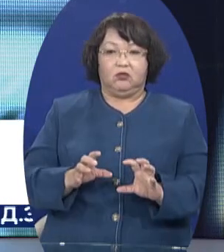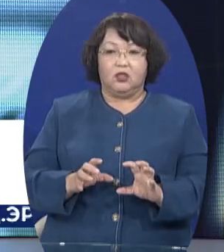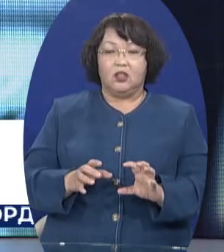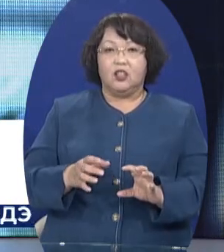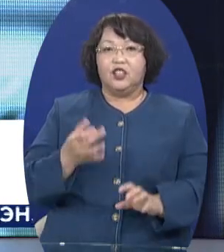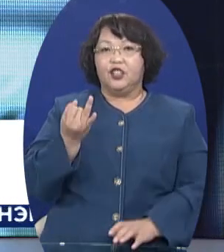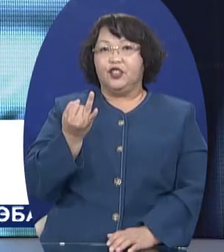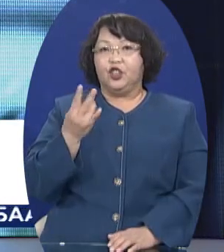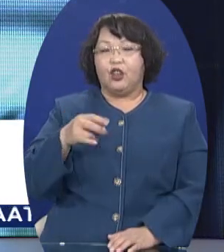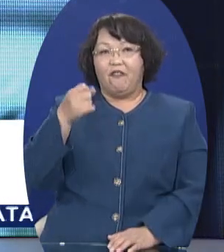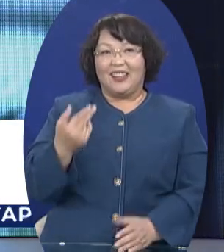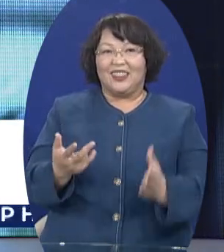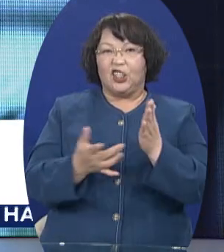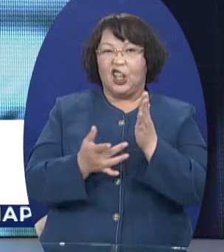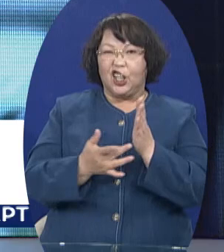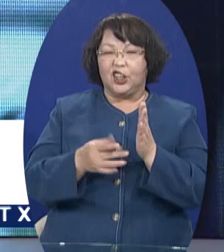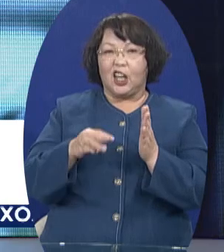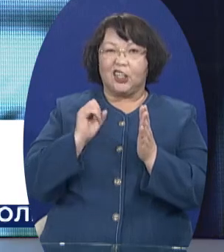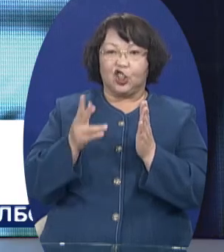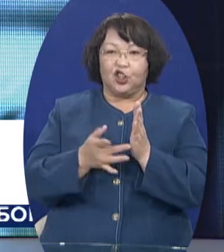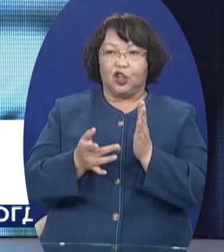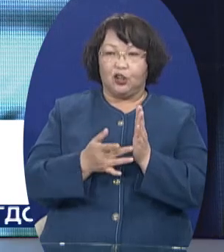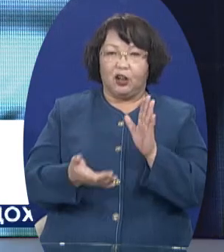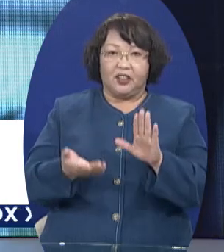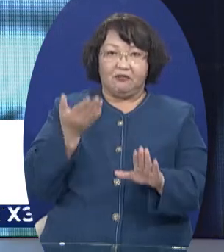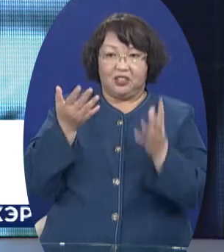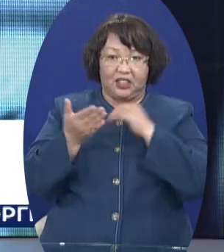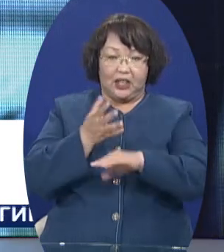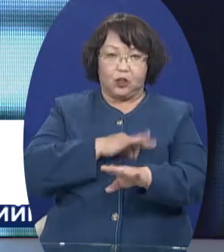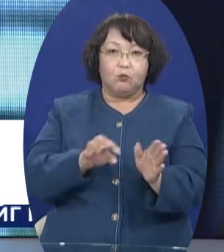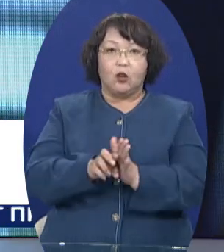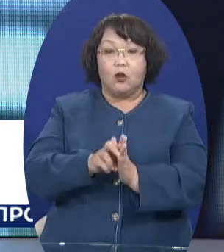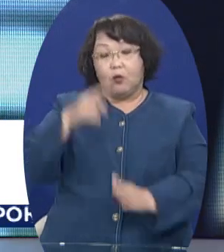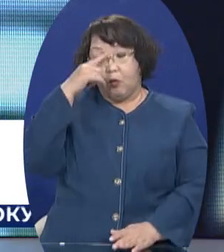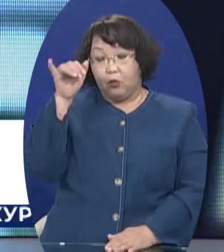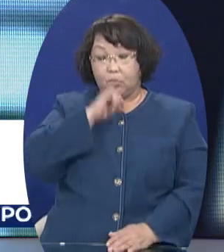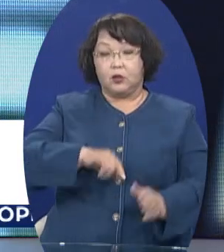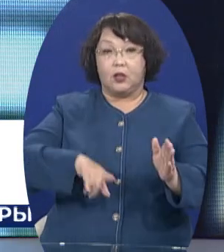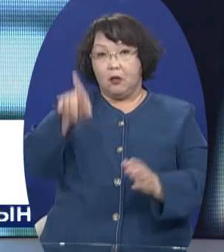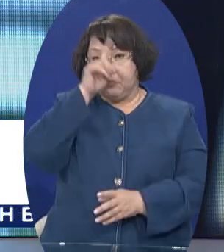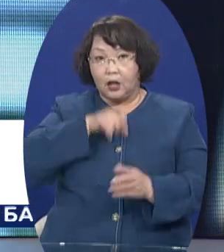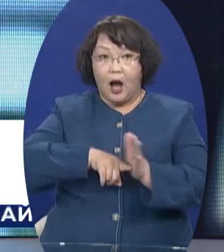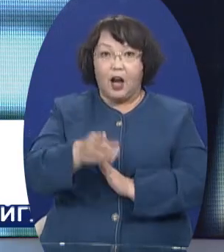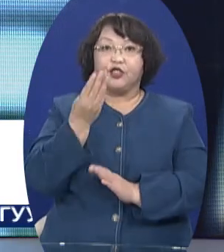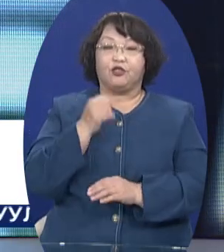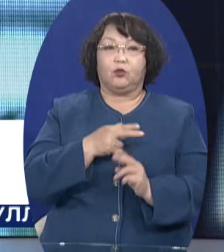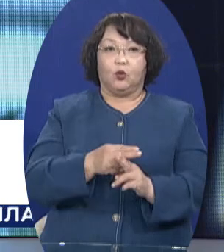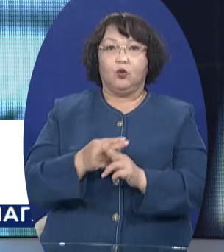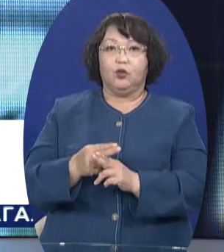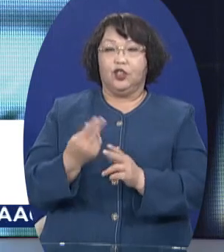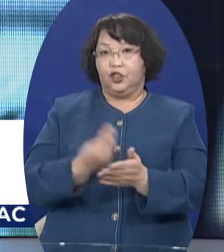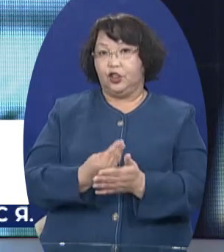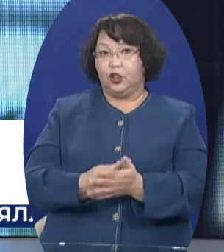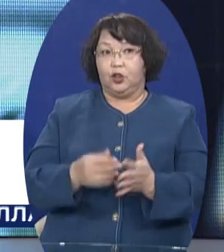инновац нэвтрүүлэх боломж бололцоо сэдвээр одоо түлхүү анхаарал хандуулж байна. Монгол улсад эрүүл мэндийн анхан шатны тусламж үйлчилгээг онцлог жишиг болох